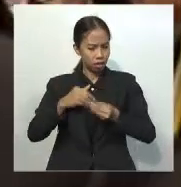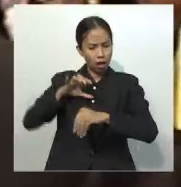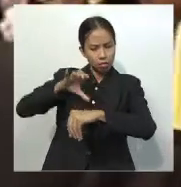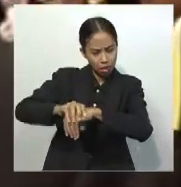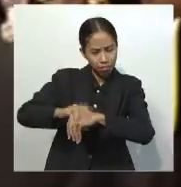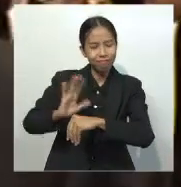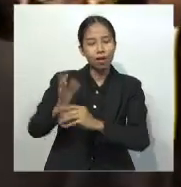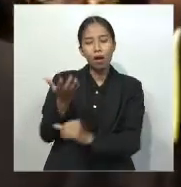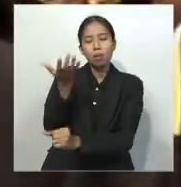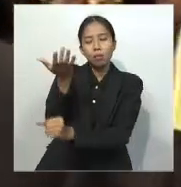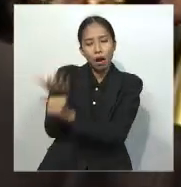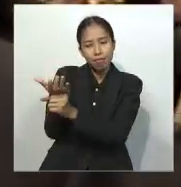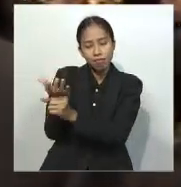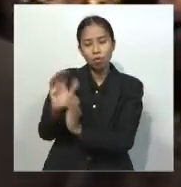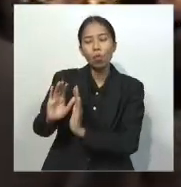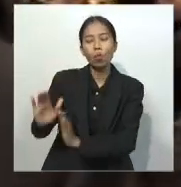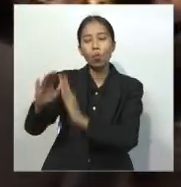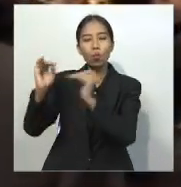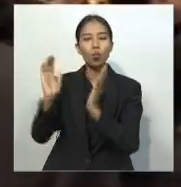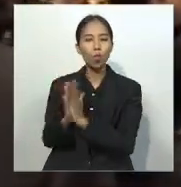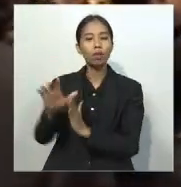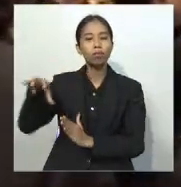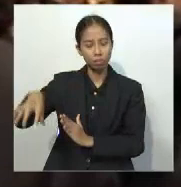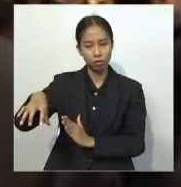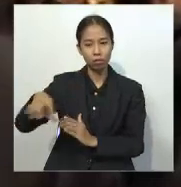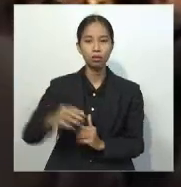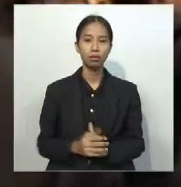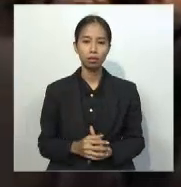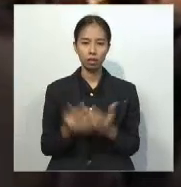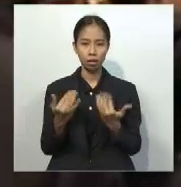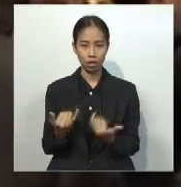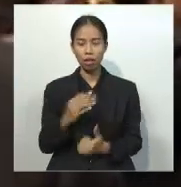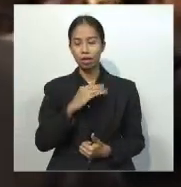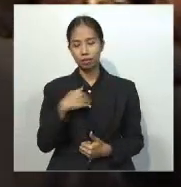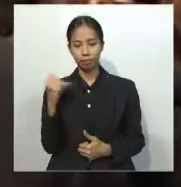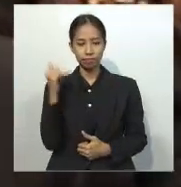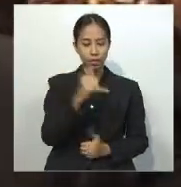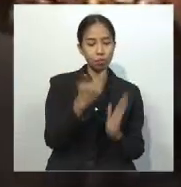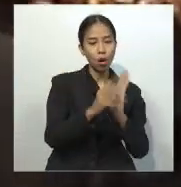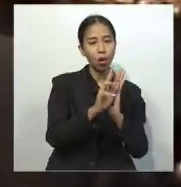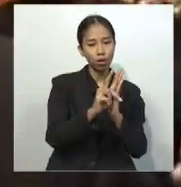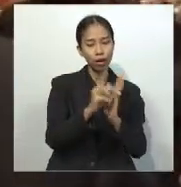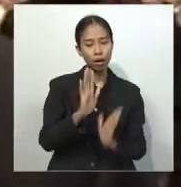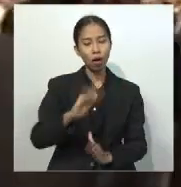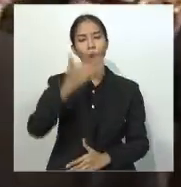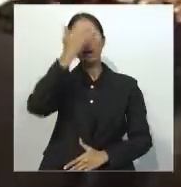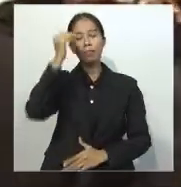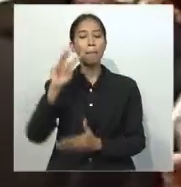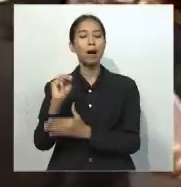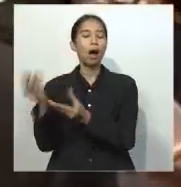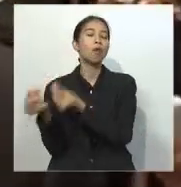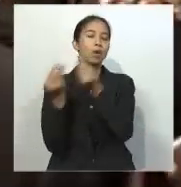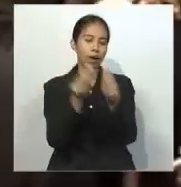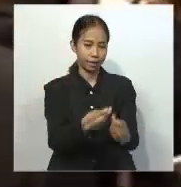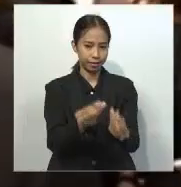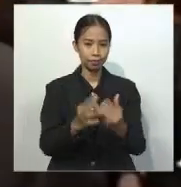ากหลวงพ่อคูณท่านก็เก็บไว้ที่วัดนะท่านพอจะมาขอนแก่นท่านนึกขึ้นได้แล้วก็ไปเห็นไม้นี่พอดี ท้ายของการเปิดให้ประชาช